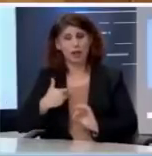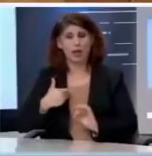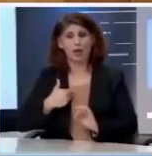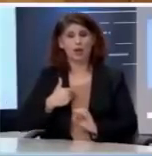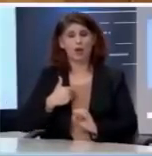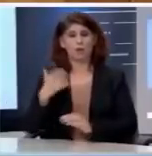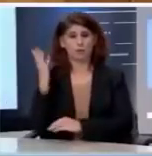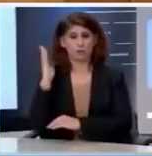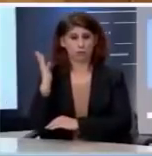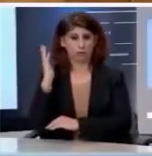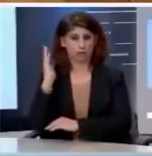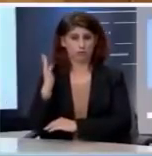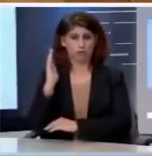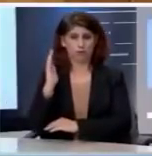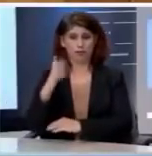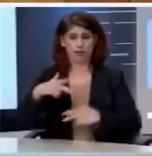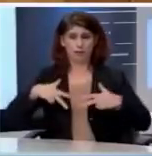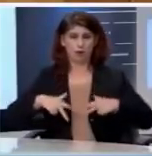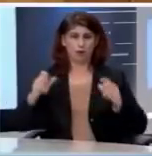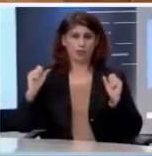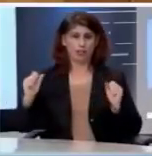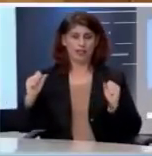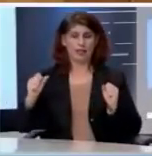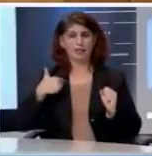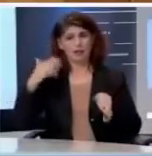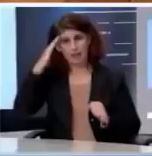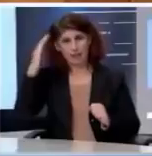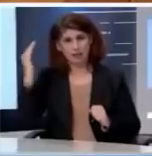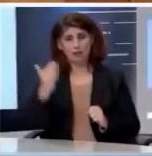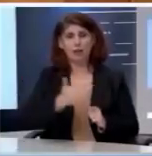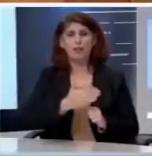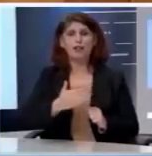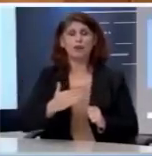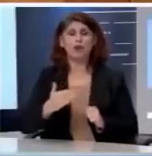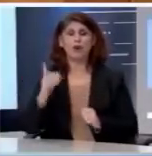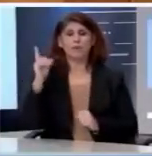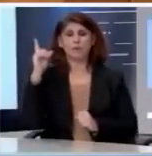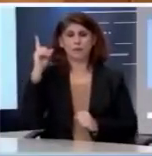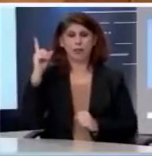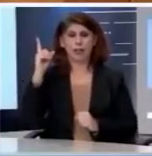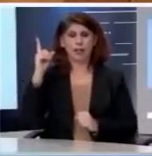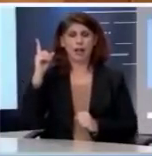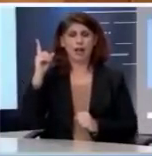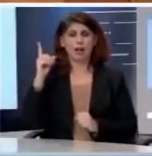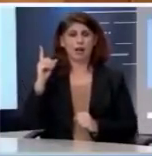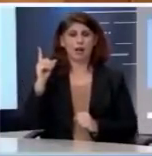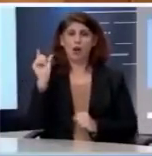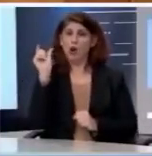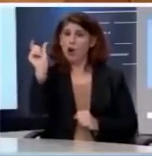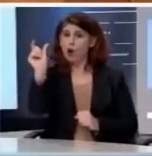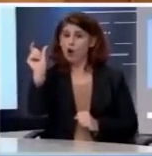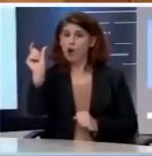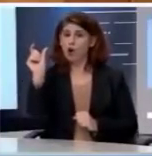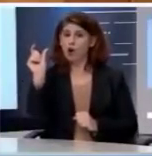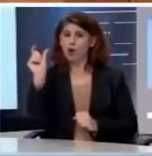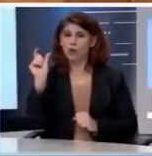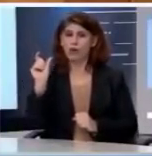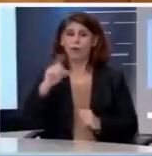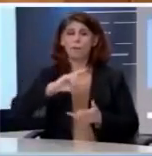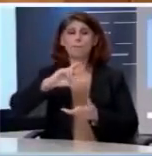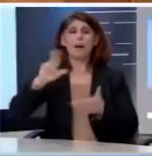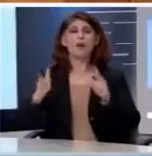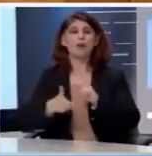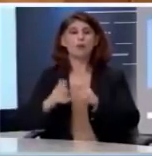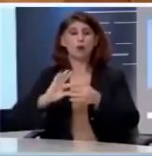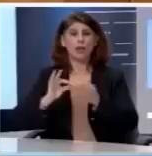Υπουργός Υγείας και να κάνω χαιρετισμό σε έναν, προσέξτε, σε έναν χώρο όπου ήταν υπό την αιγίδα του